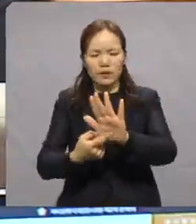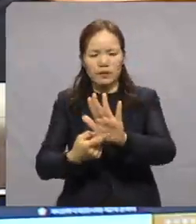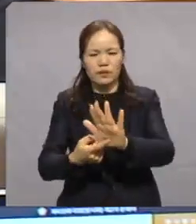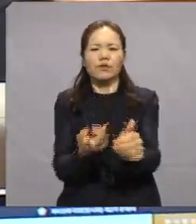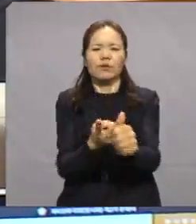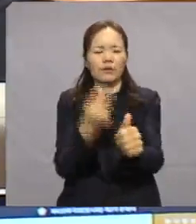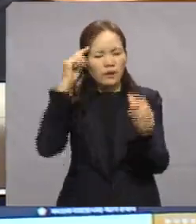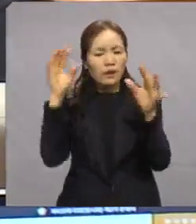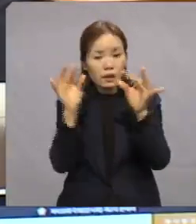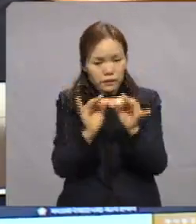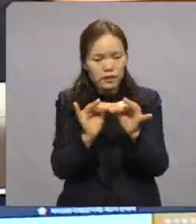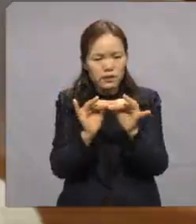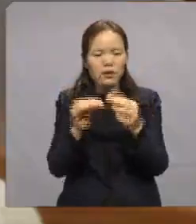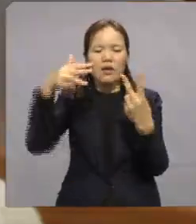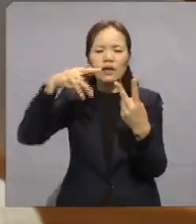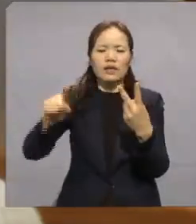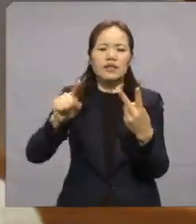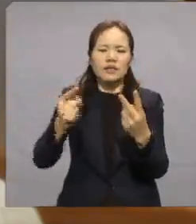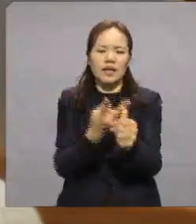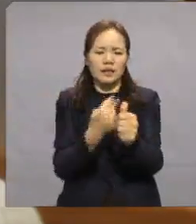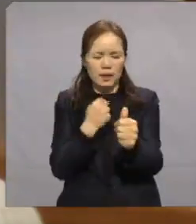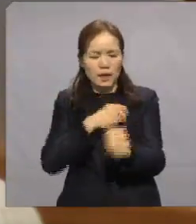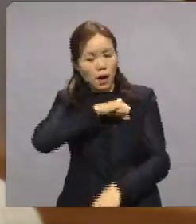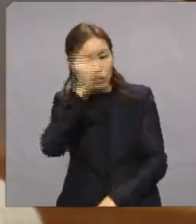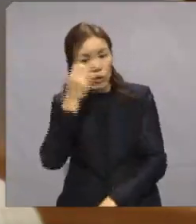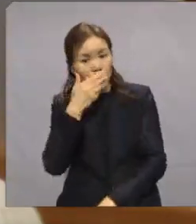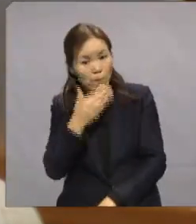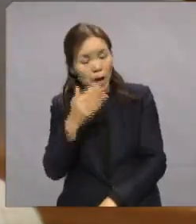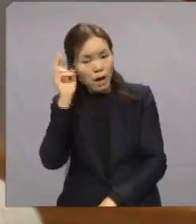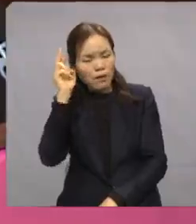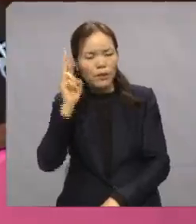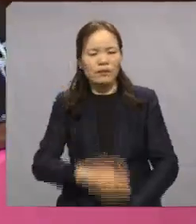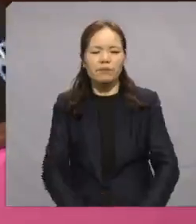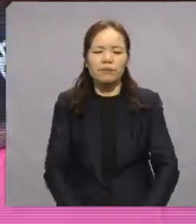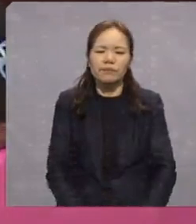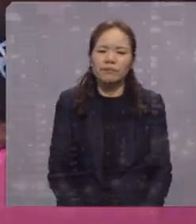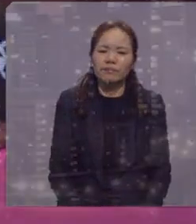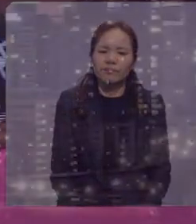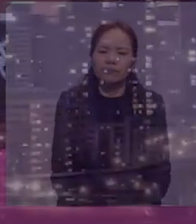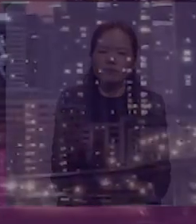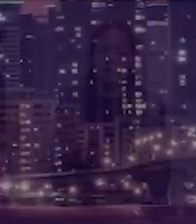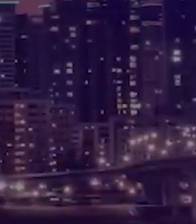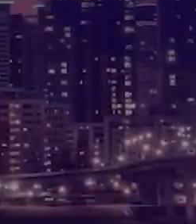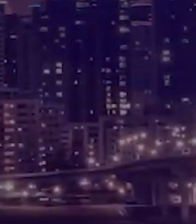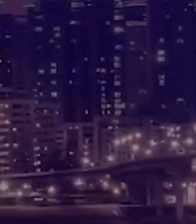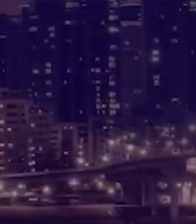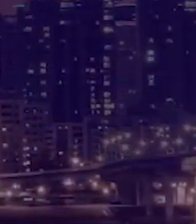이번 주말 2차 탄핵안이 통과될 가능성이 높아졌다는 관측입니다. OBS 뉴스 황다연입니다.